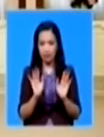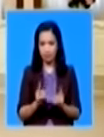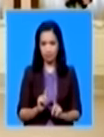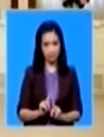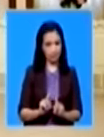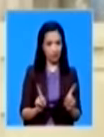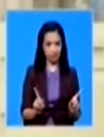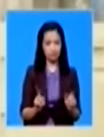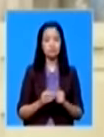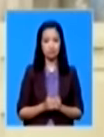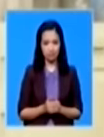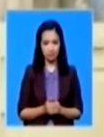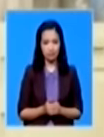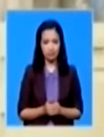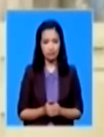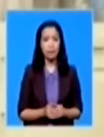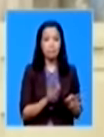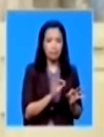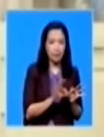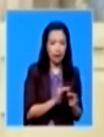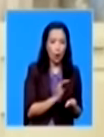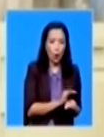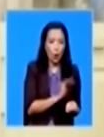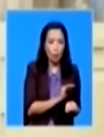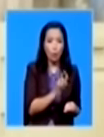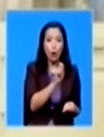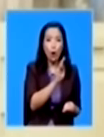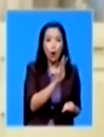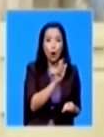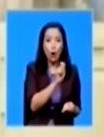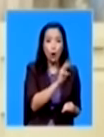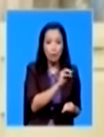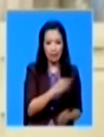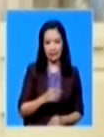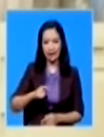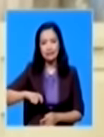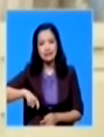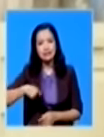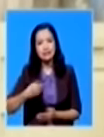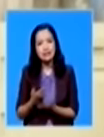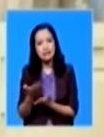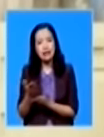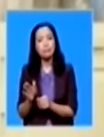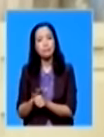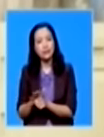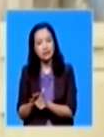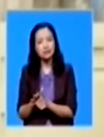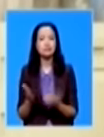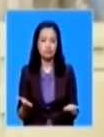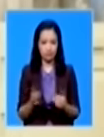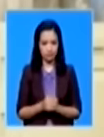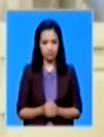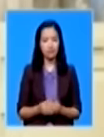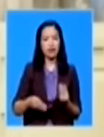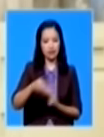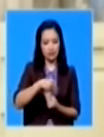กันนั่นคือเรื่องรับสั่งเรื่องประหยัดเรื่องออมอันนี้เป็นเรื่องของใช้จ่ายพอตัวน ะ เพราะนั้นเราใช้หลักการของ